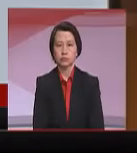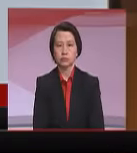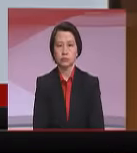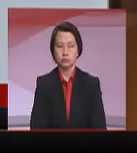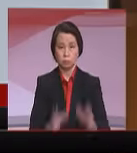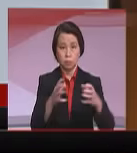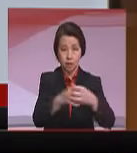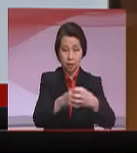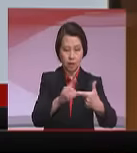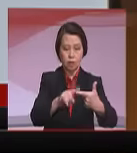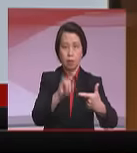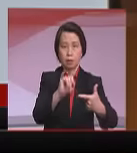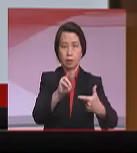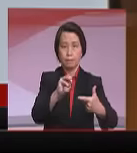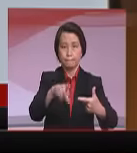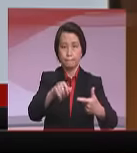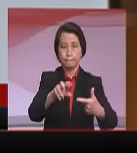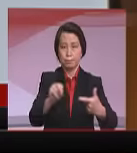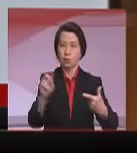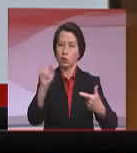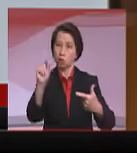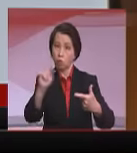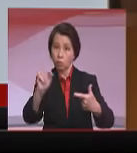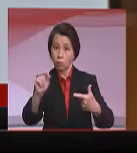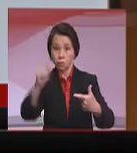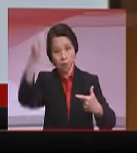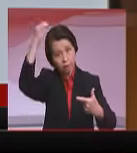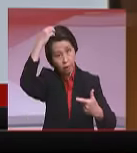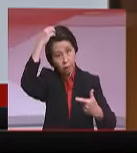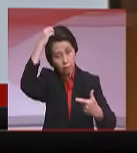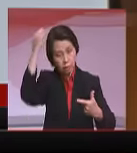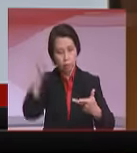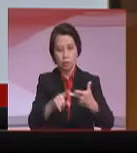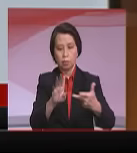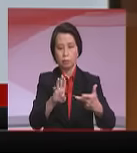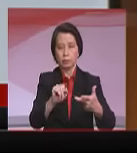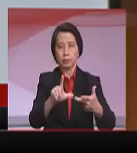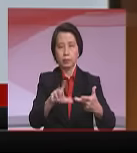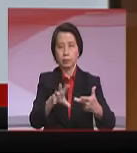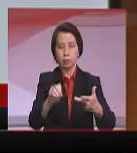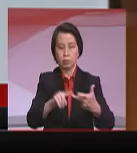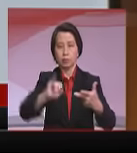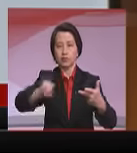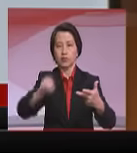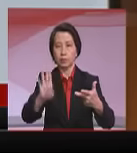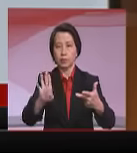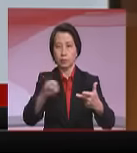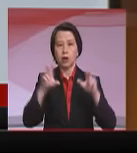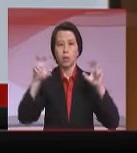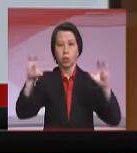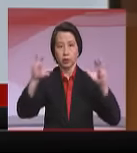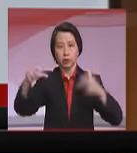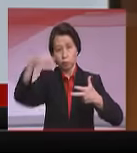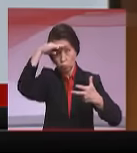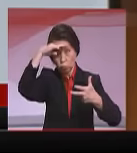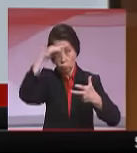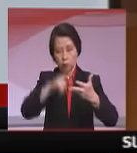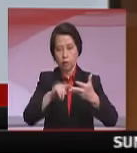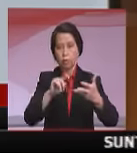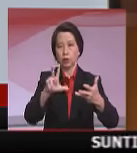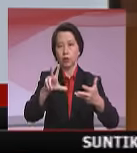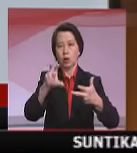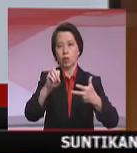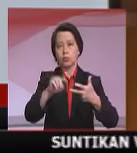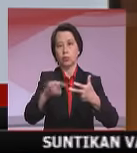Bagi kluster Impian melibatkan daerah Gombak Selangor, kluster Baloi melibatkan daerah Johor Bahru dan Pontian Johor dan 30